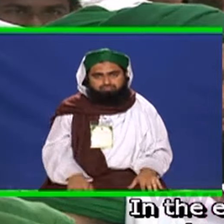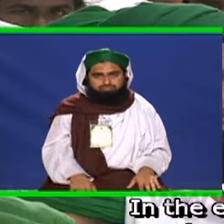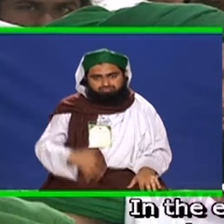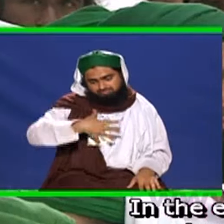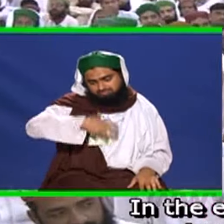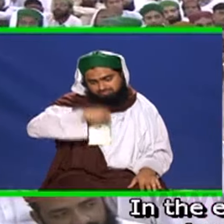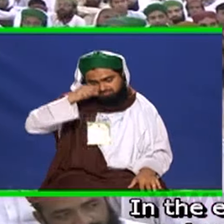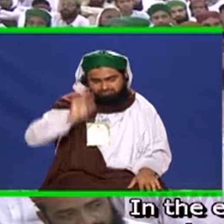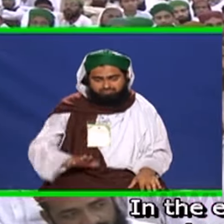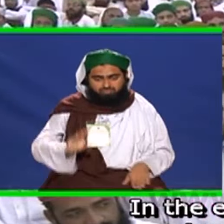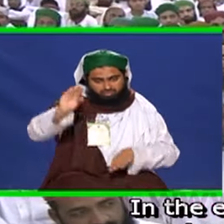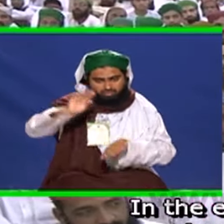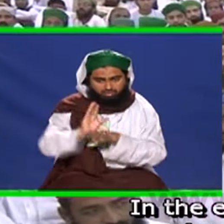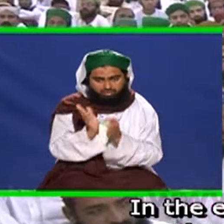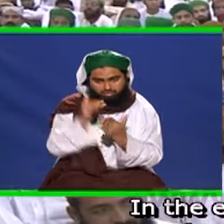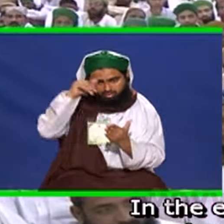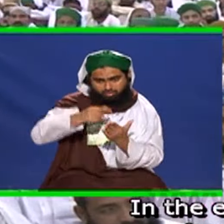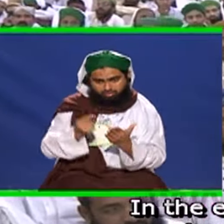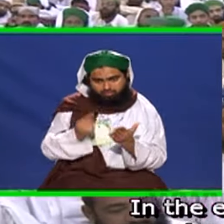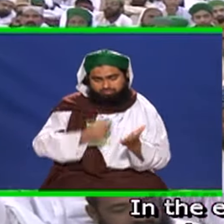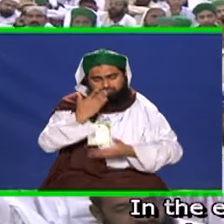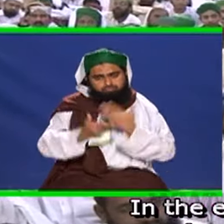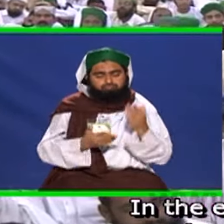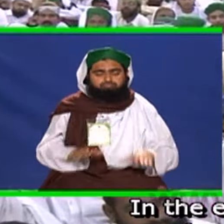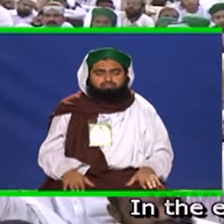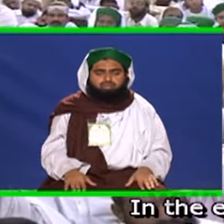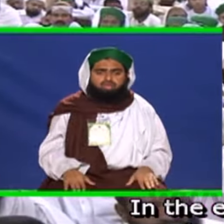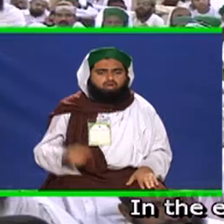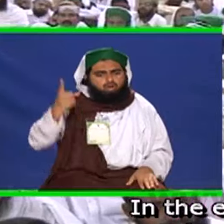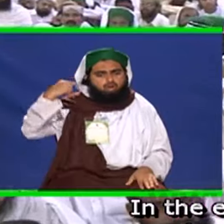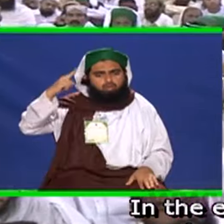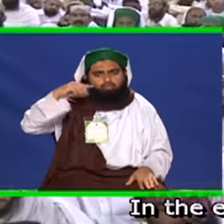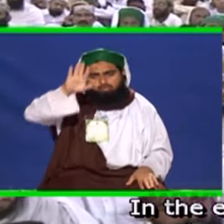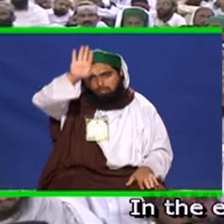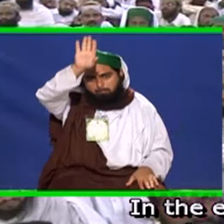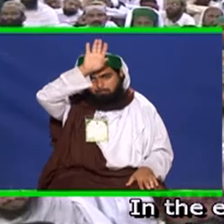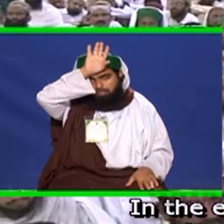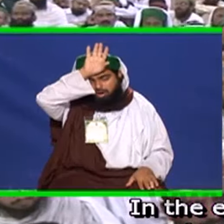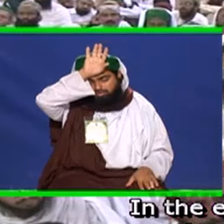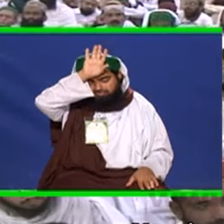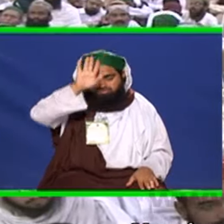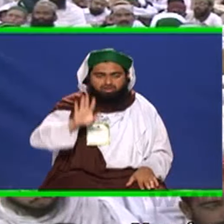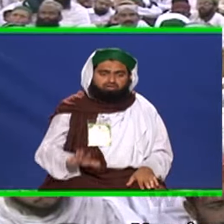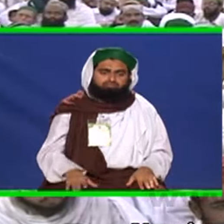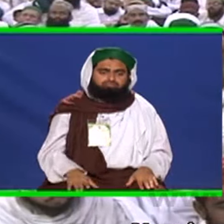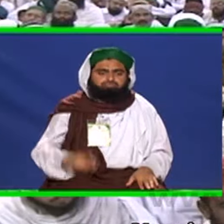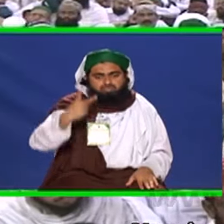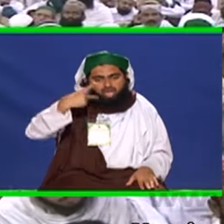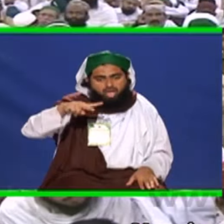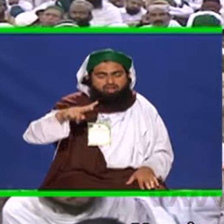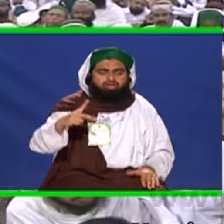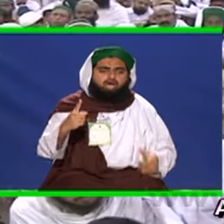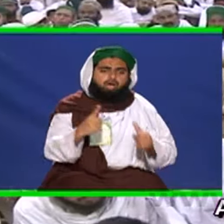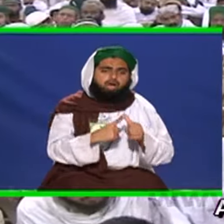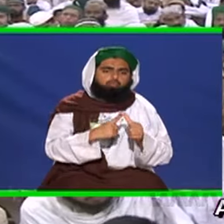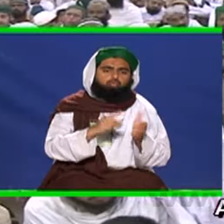الملک بن مروان کے دور حکومت میں شام میں تاؤن کی ہوا پھیل گئی، لوگ دھڑا دھڑ مرنے